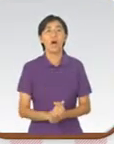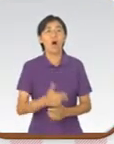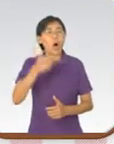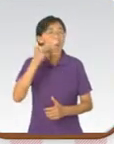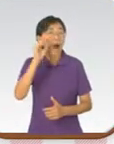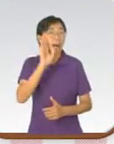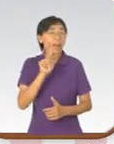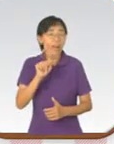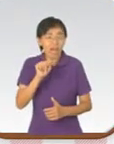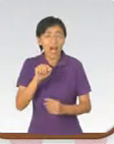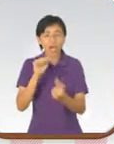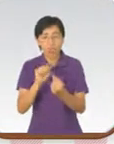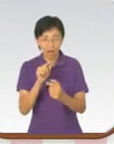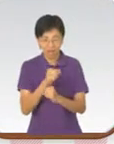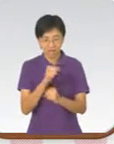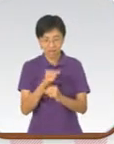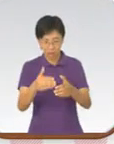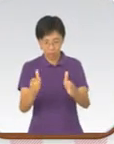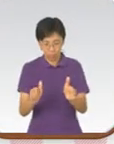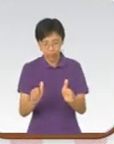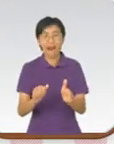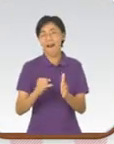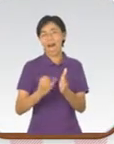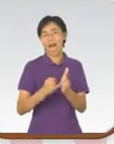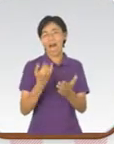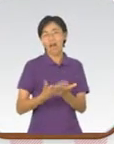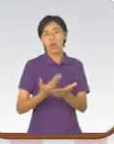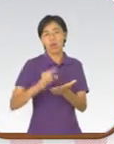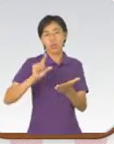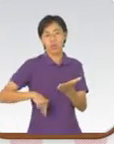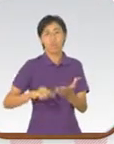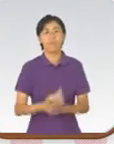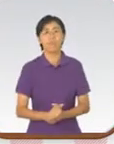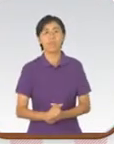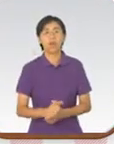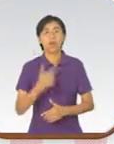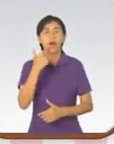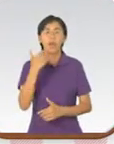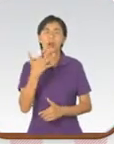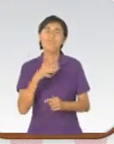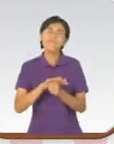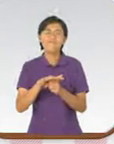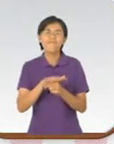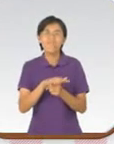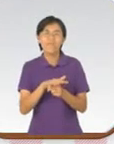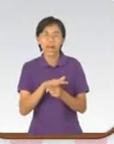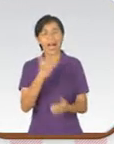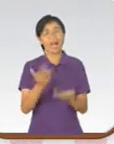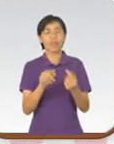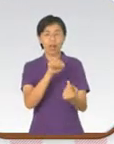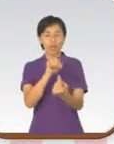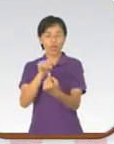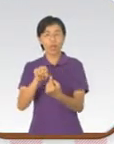ติ้งอันนั้นคือสำหรับตกแต่งจะขูดง่ายราคาถูกแต่ไม่อร่อยเท่าก็ต้องเลือก จะเลือกให้เหมาะนะครับ ค่ะ